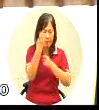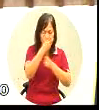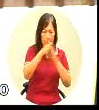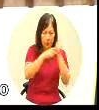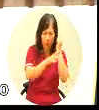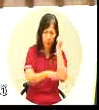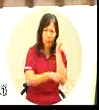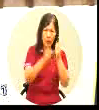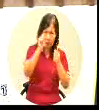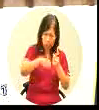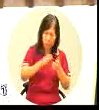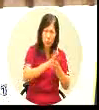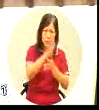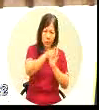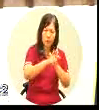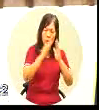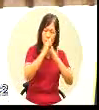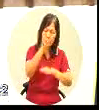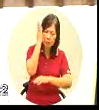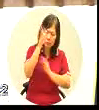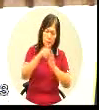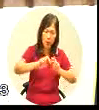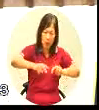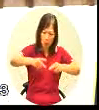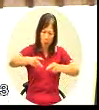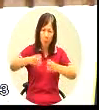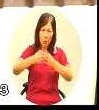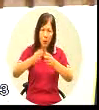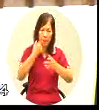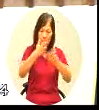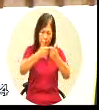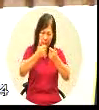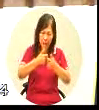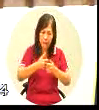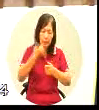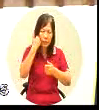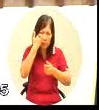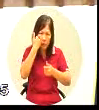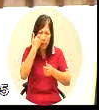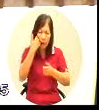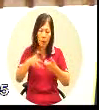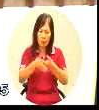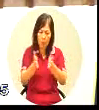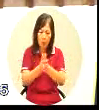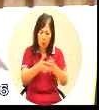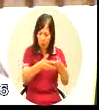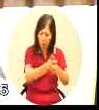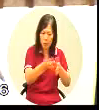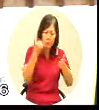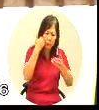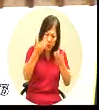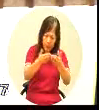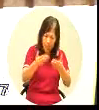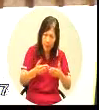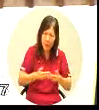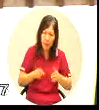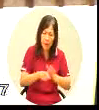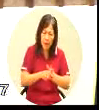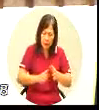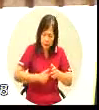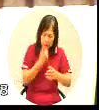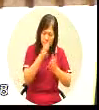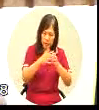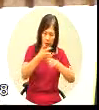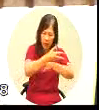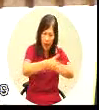后，我们的市政府要尽快调整对应的单位、对应的事务，来落实海岸保护哈。